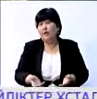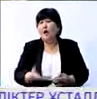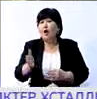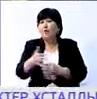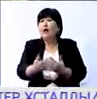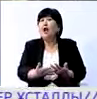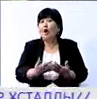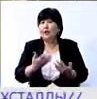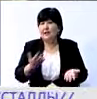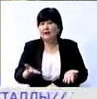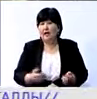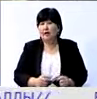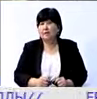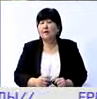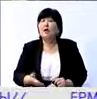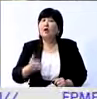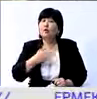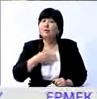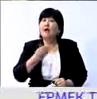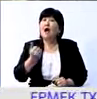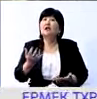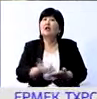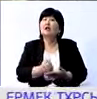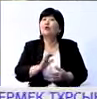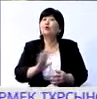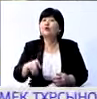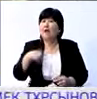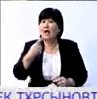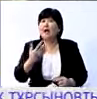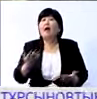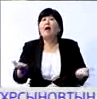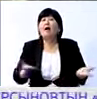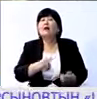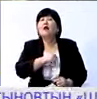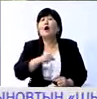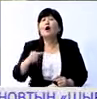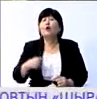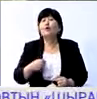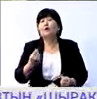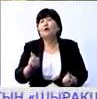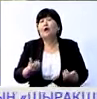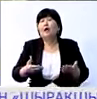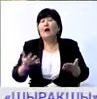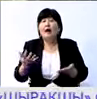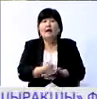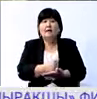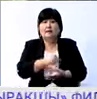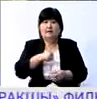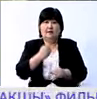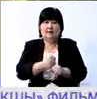Балық ауласақ та. Бізде ақша табу үшін емес әңгіме. Қалай өзіміз материалдық игілікті өндірте